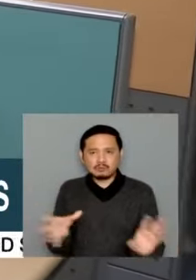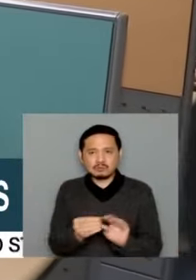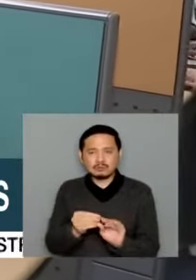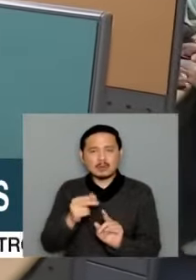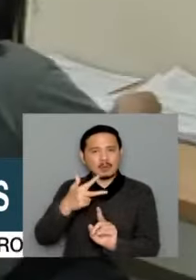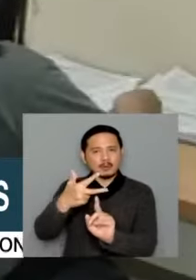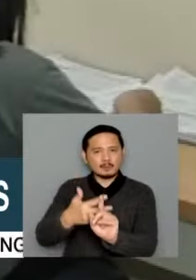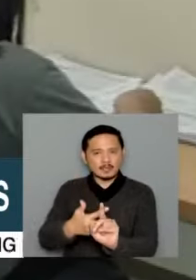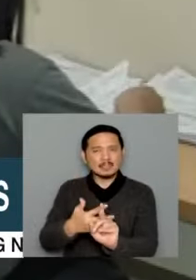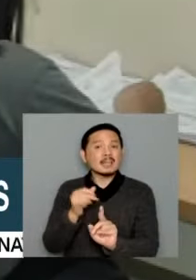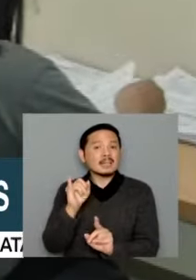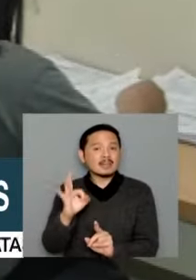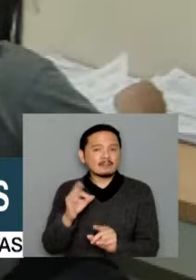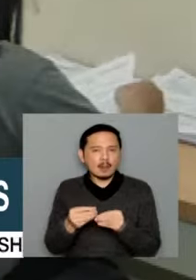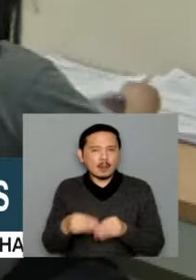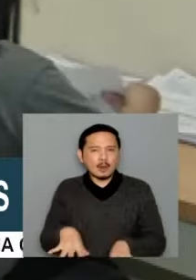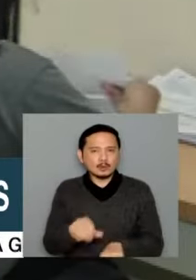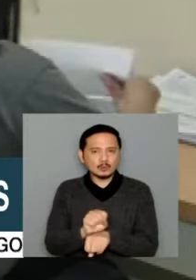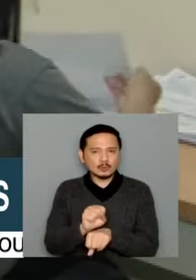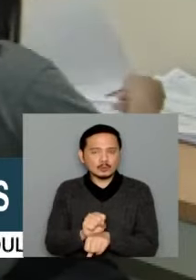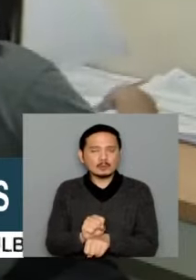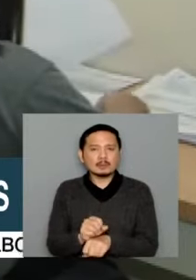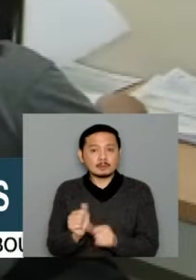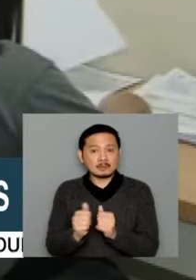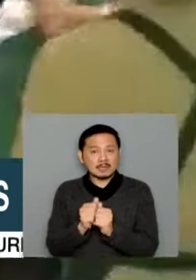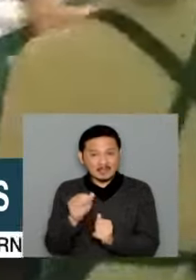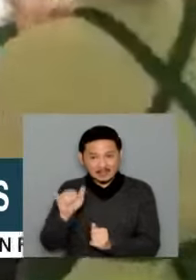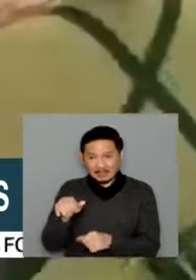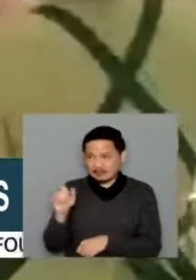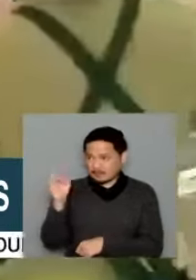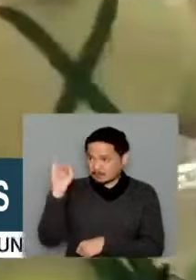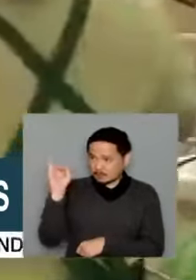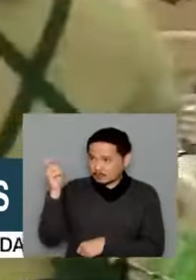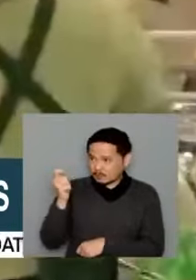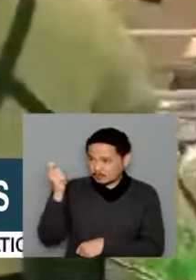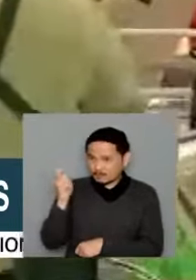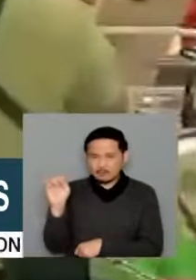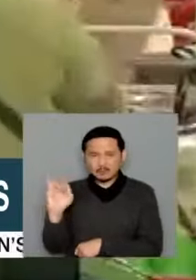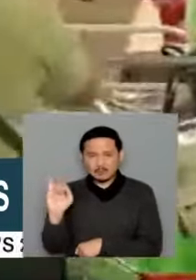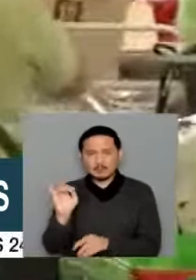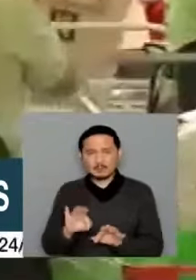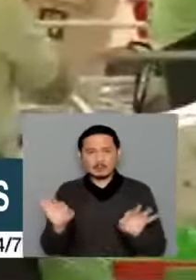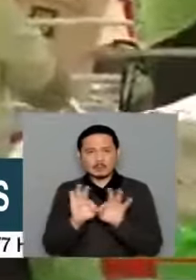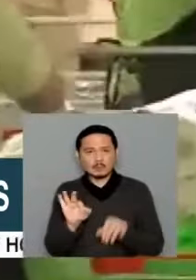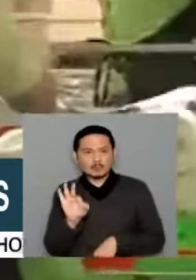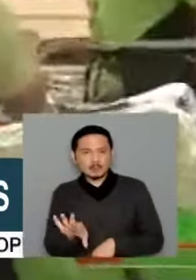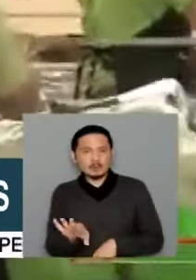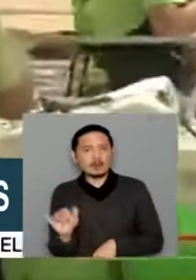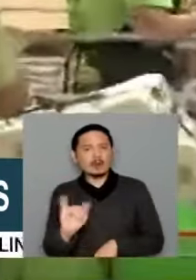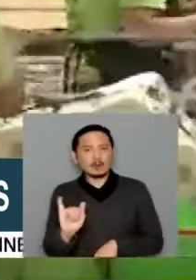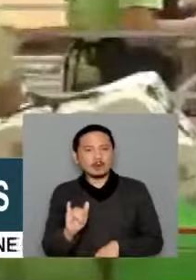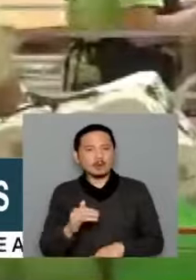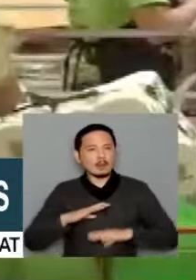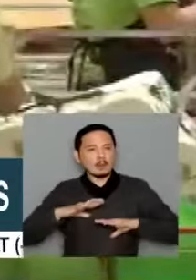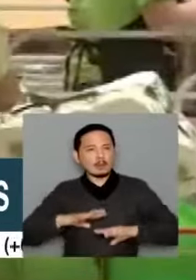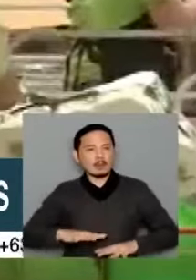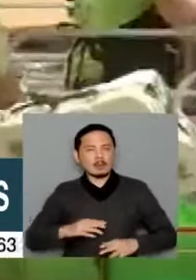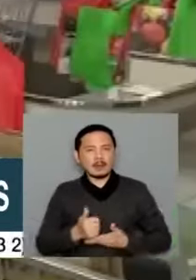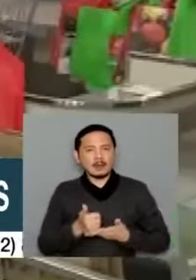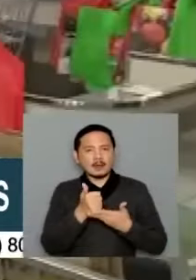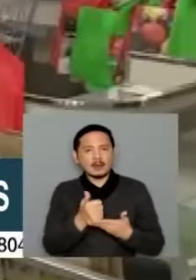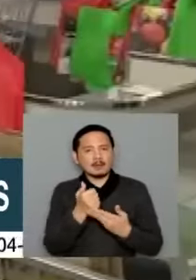notes her bill would make job insurance contributions mandatory, but stressed that it provides an important social safety net for laborers.